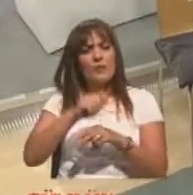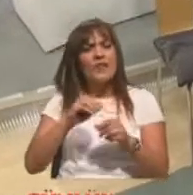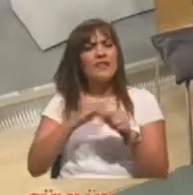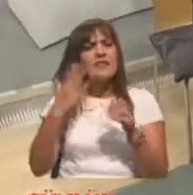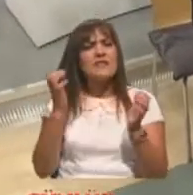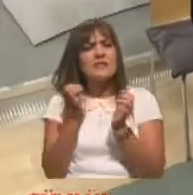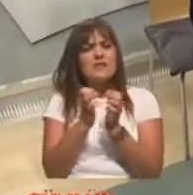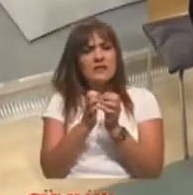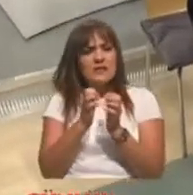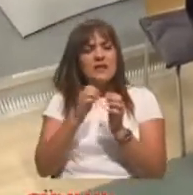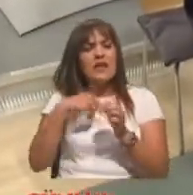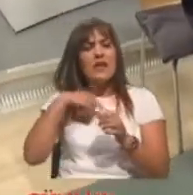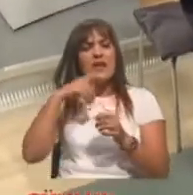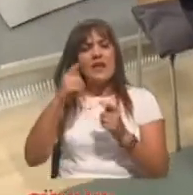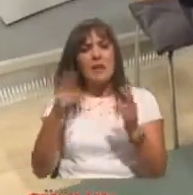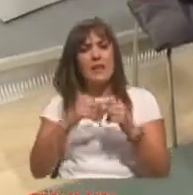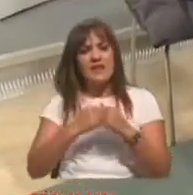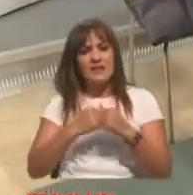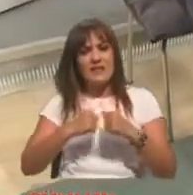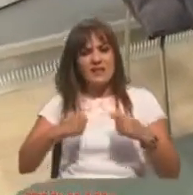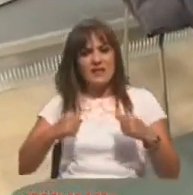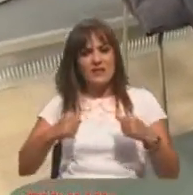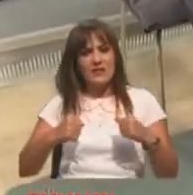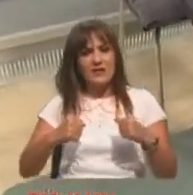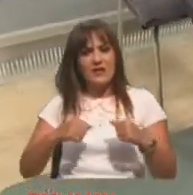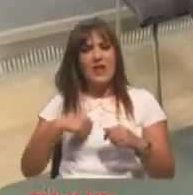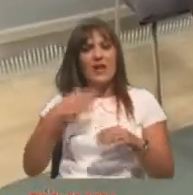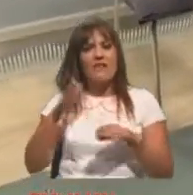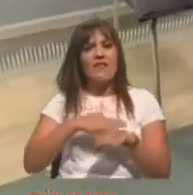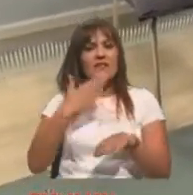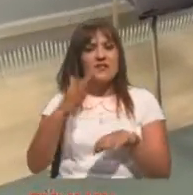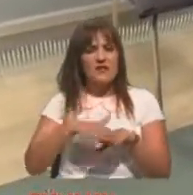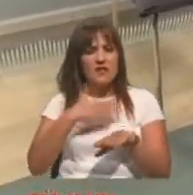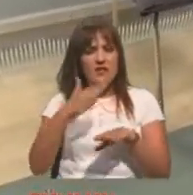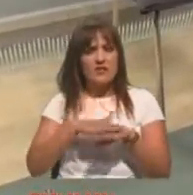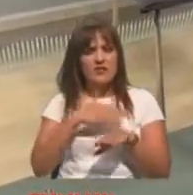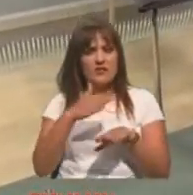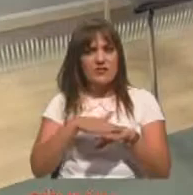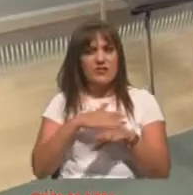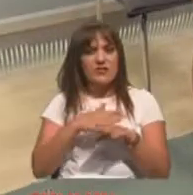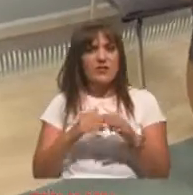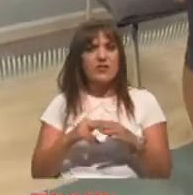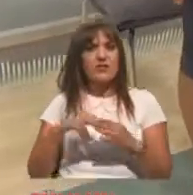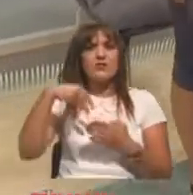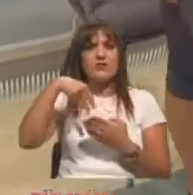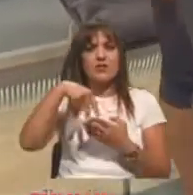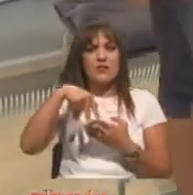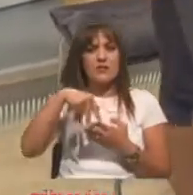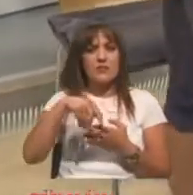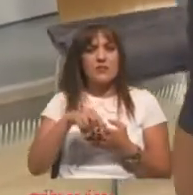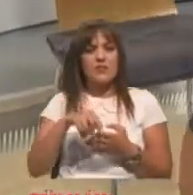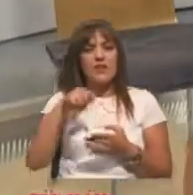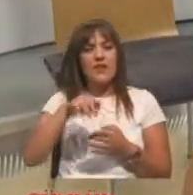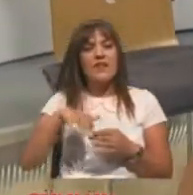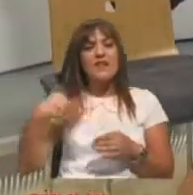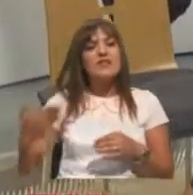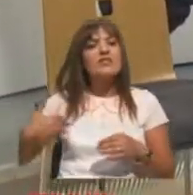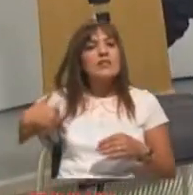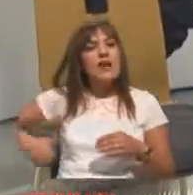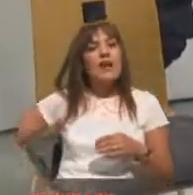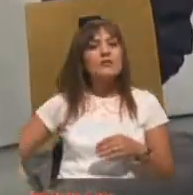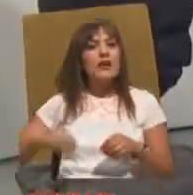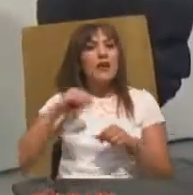sıkmıştım. Topu sıkıyorum, kemeri itiyorum ve yavaş yavaş yükseliyorum. Dış kalça